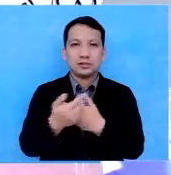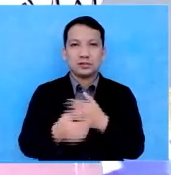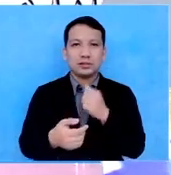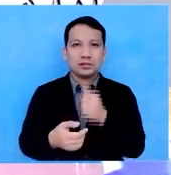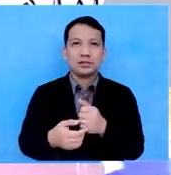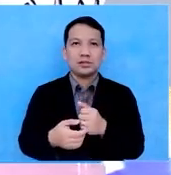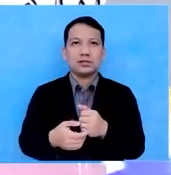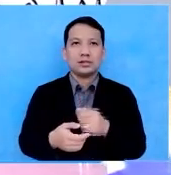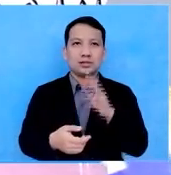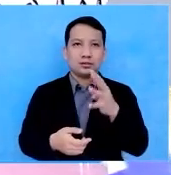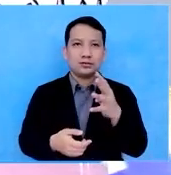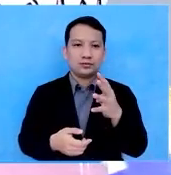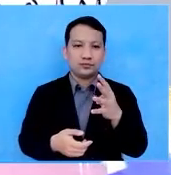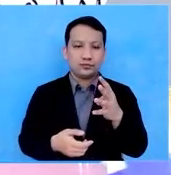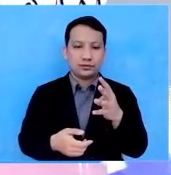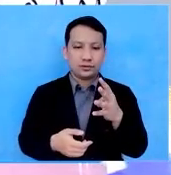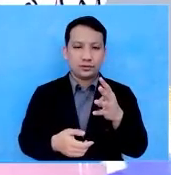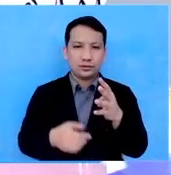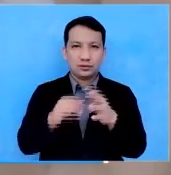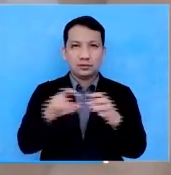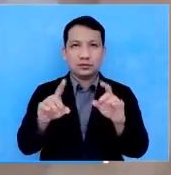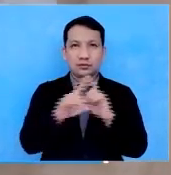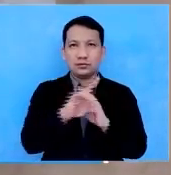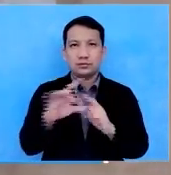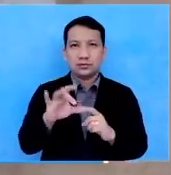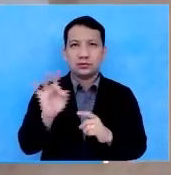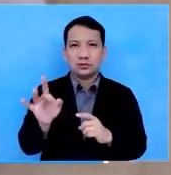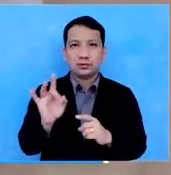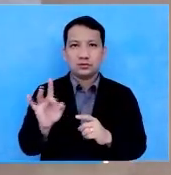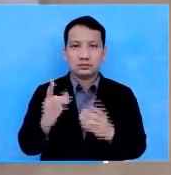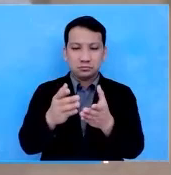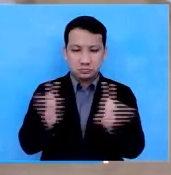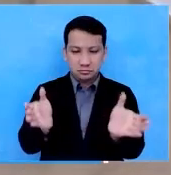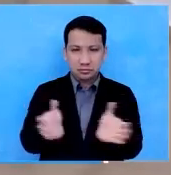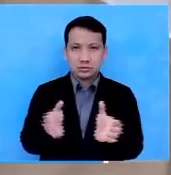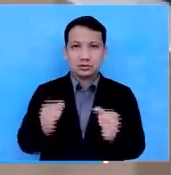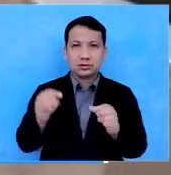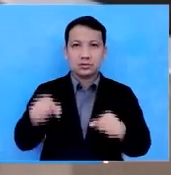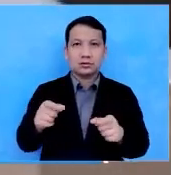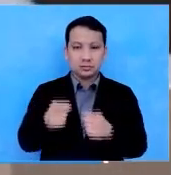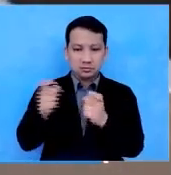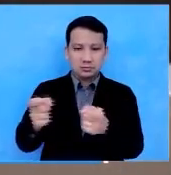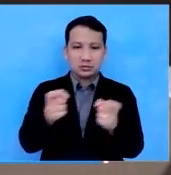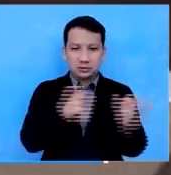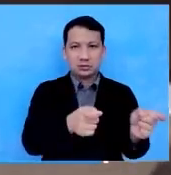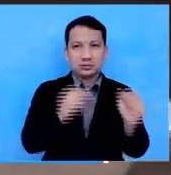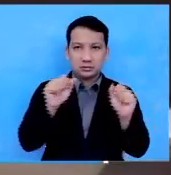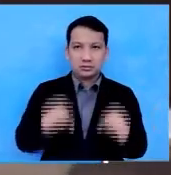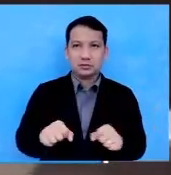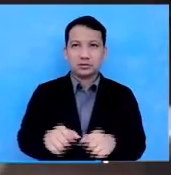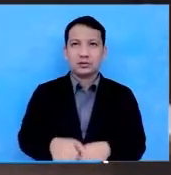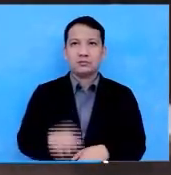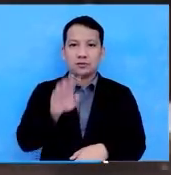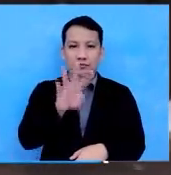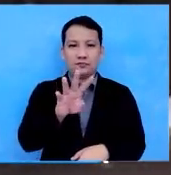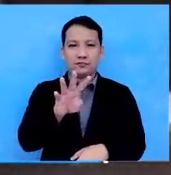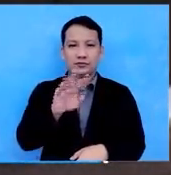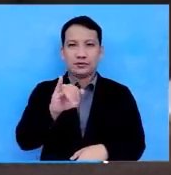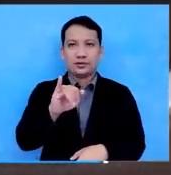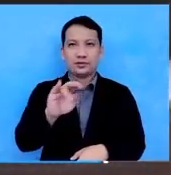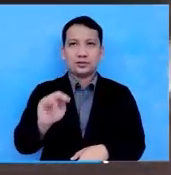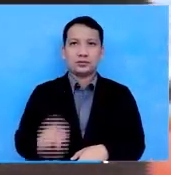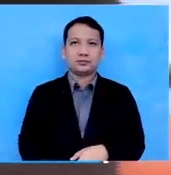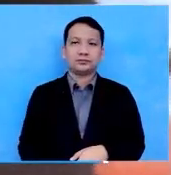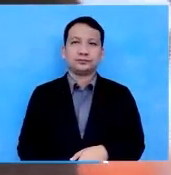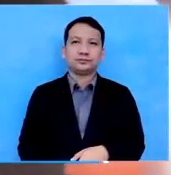4 inches po pwede po mag-start na ng 180 pesos. Mm-hmm. Okay. Pwede ng pangregalo po. Mm-hmm. 4 inches. So siguro mga ganito. Ano naman